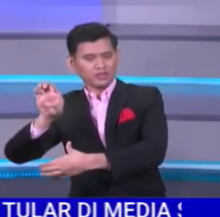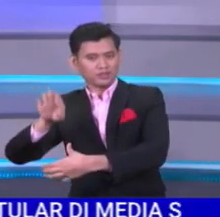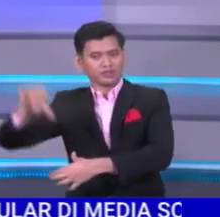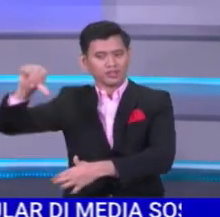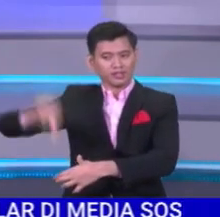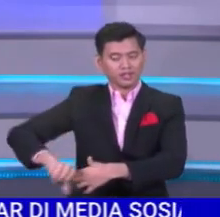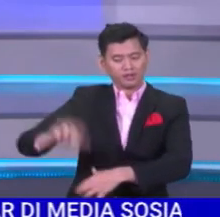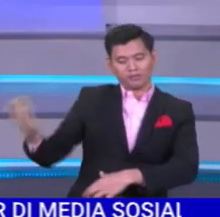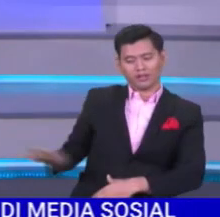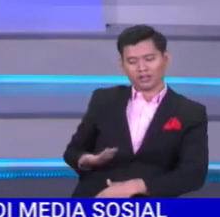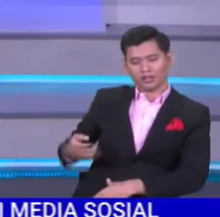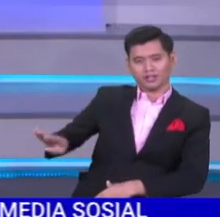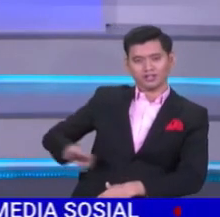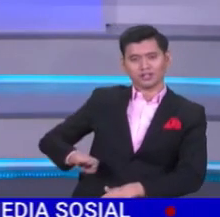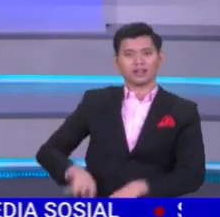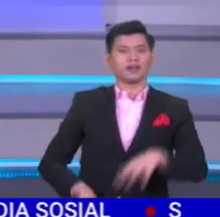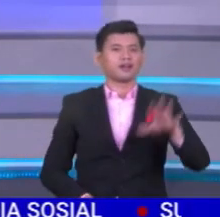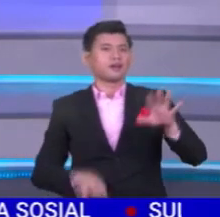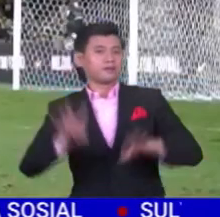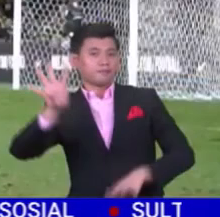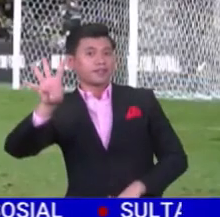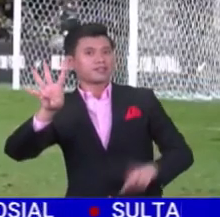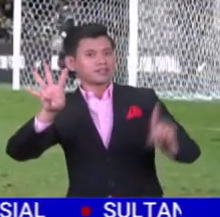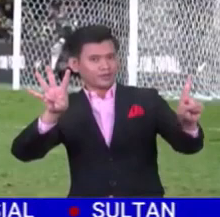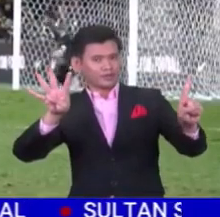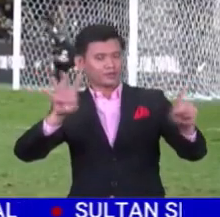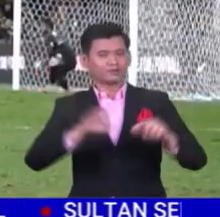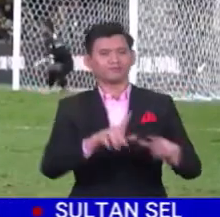Bangladesh 4-1.